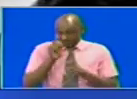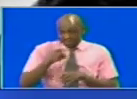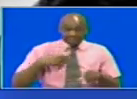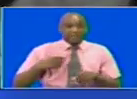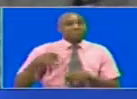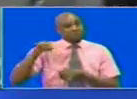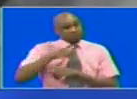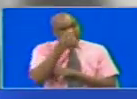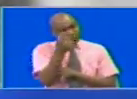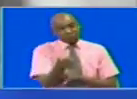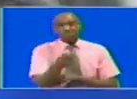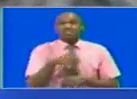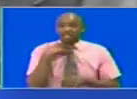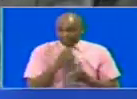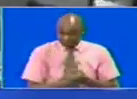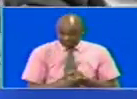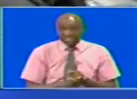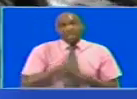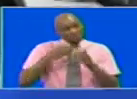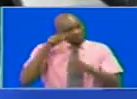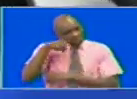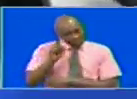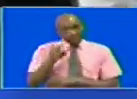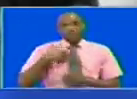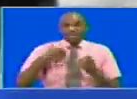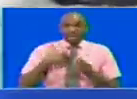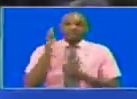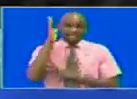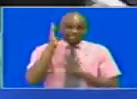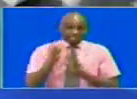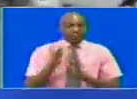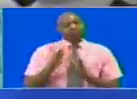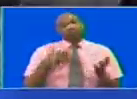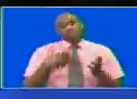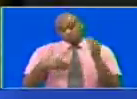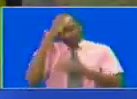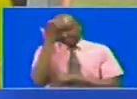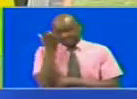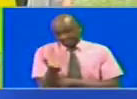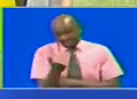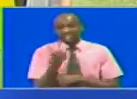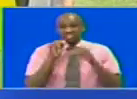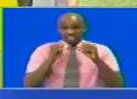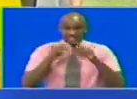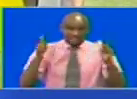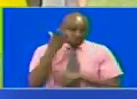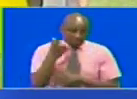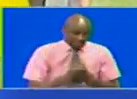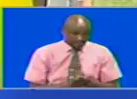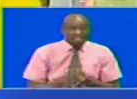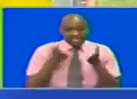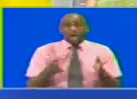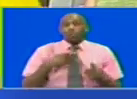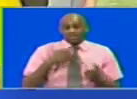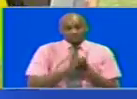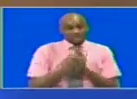ya kuchaguliwa kwake, Laboso alikuwa mhadhiri wa chuo kikuu cha Egerton akifunza lugha. Sasa anataka ugavana